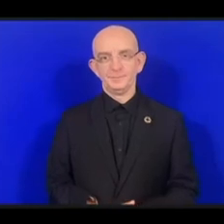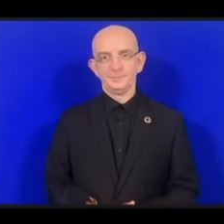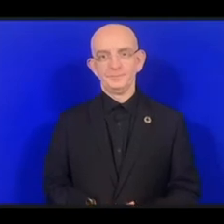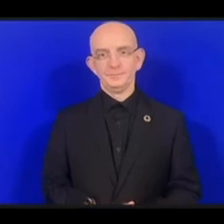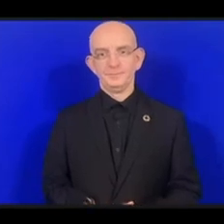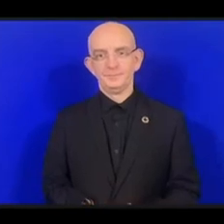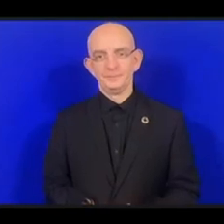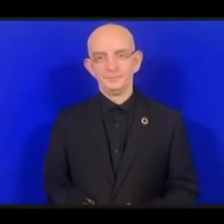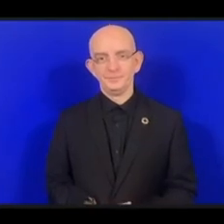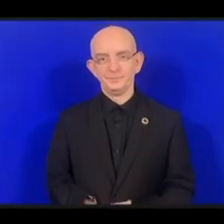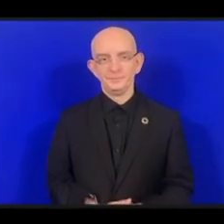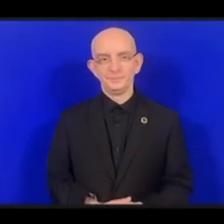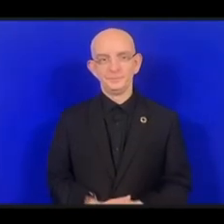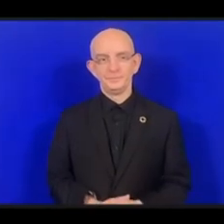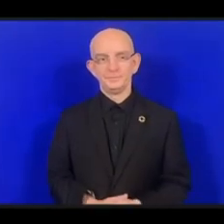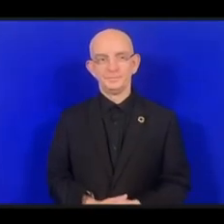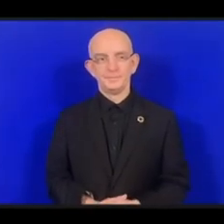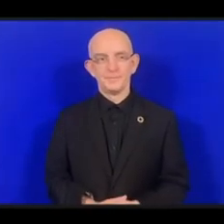t